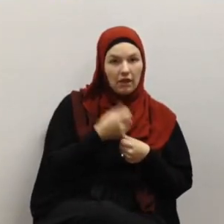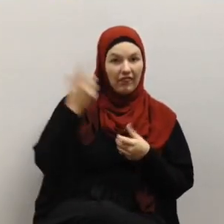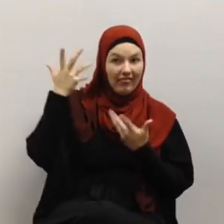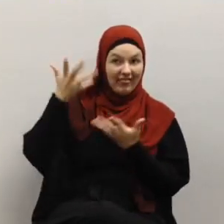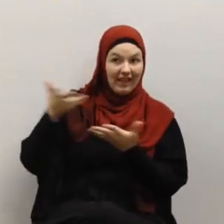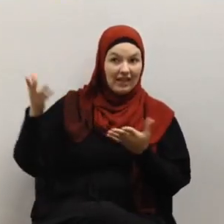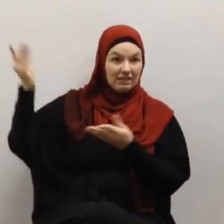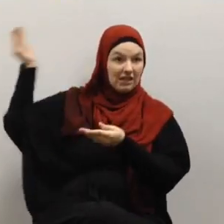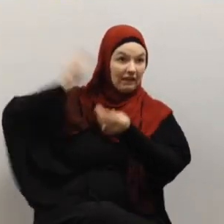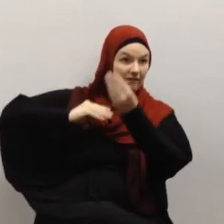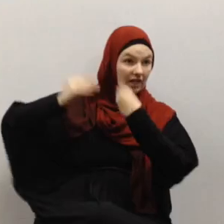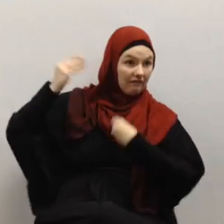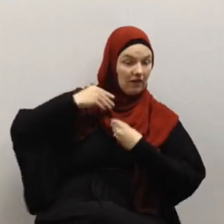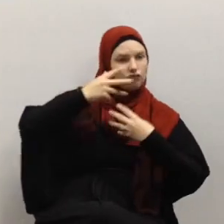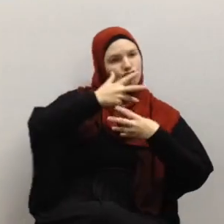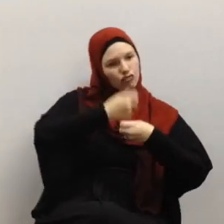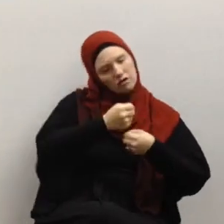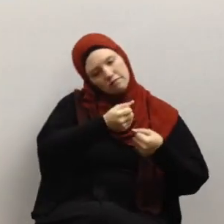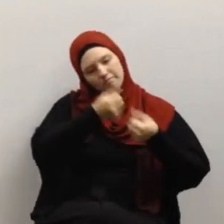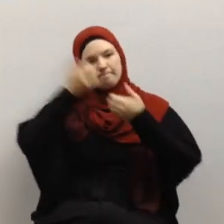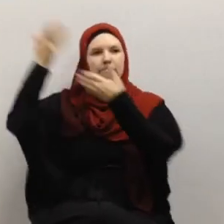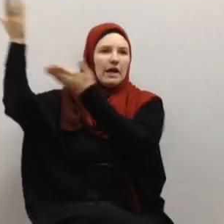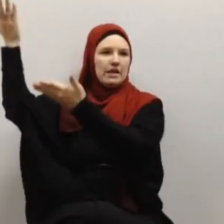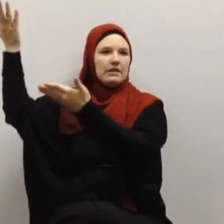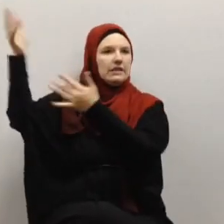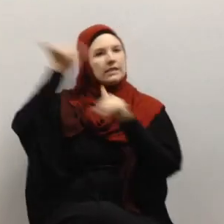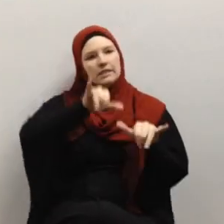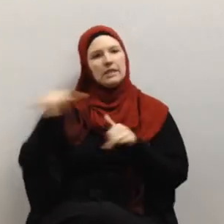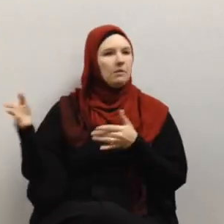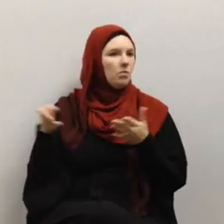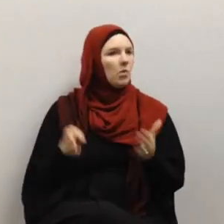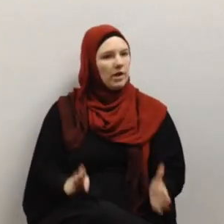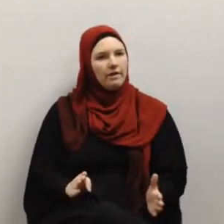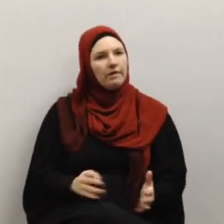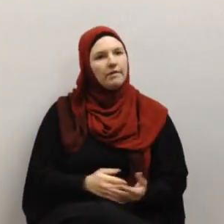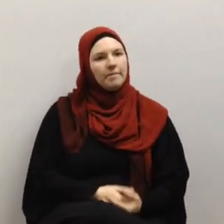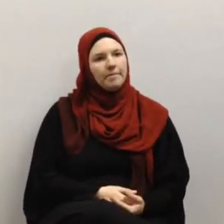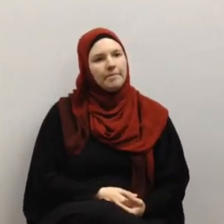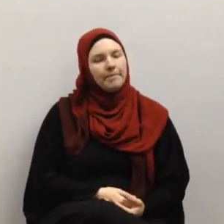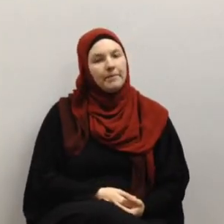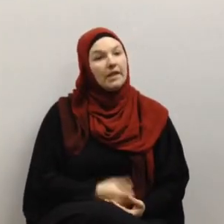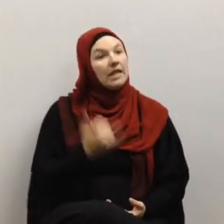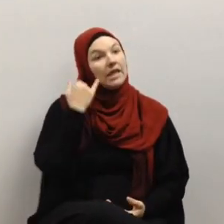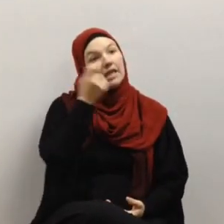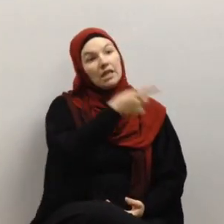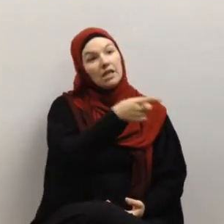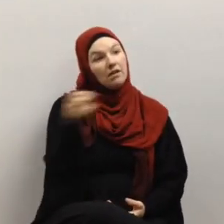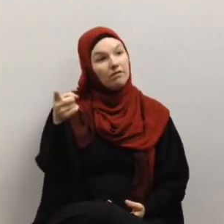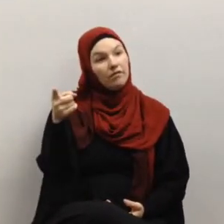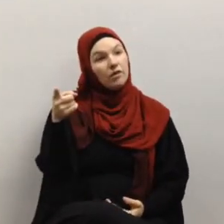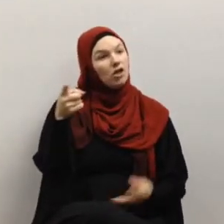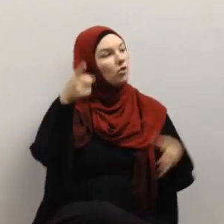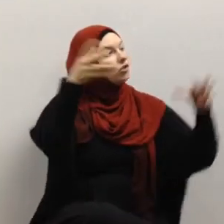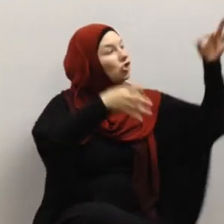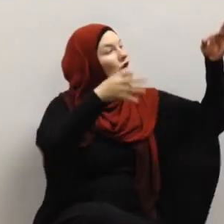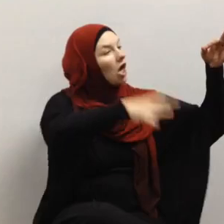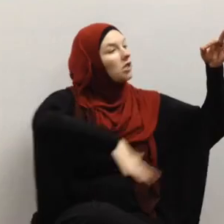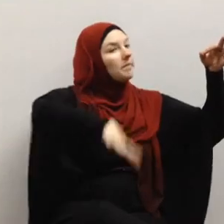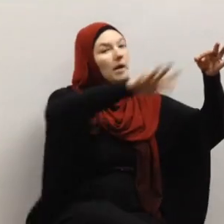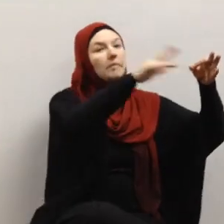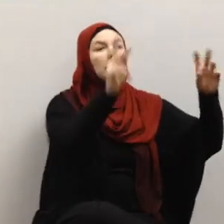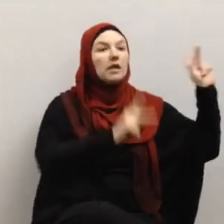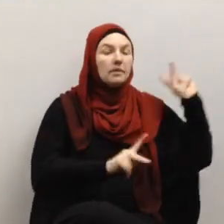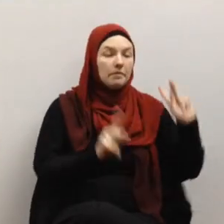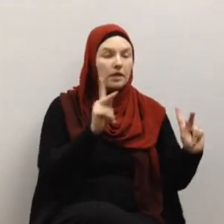due owners. وَإِذَا حَكَمْتُمْ بَيْنَ النَّاسِ, and if you judge among people,